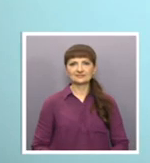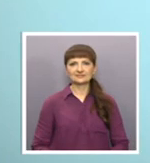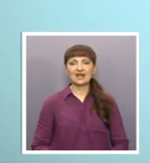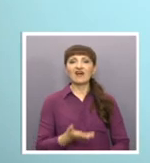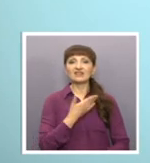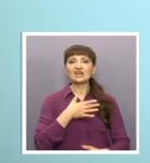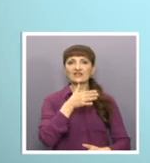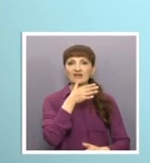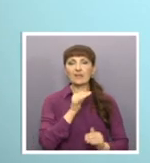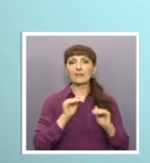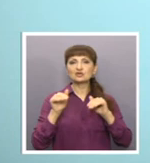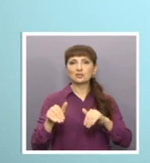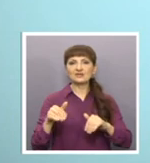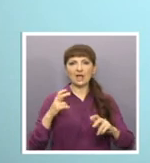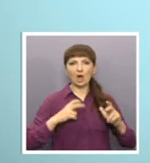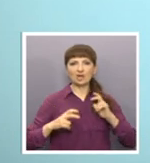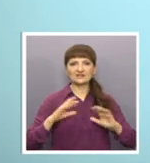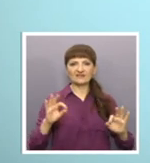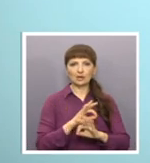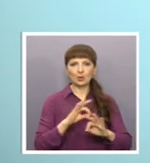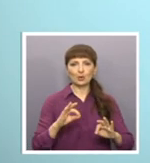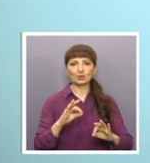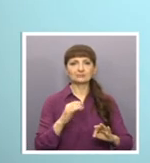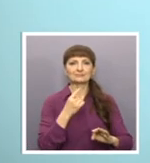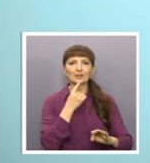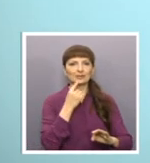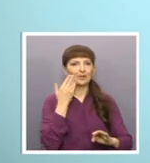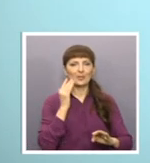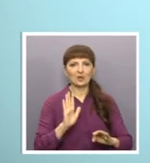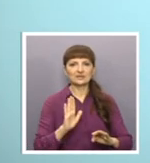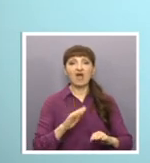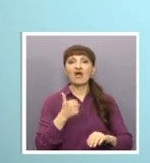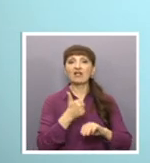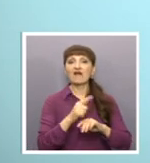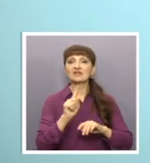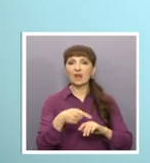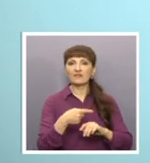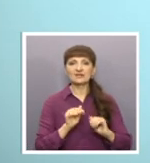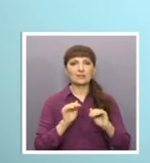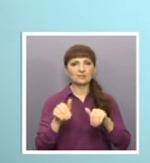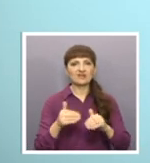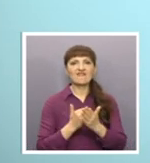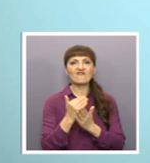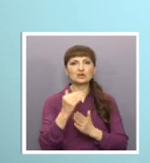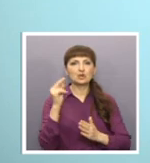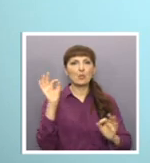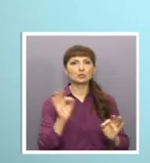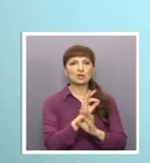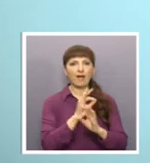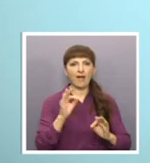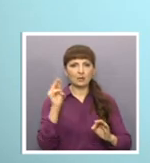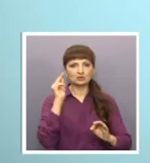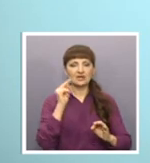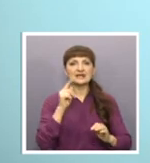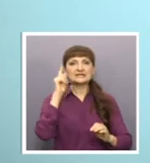В наше время поступить в консерваторию не так-то просто. Одним из главных требований в поступлении в высшее музыкальное заведение –